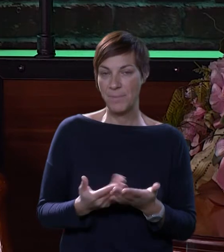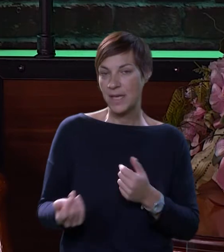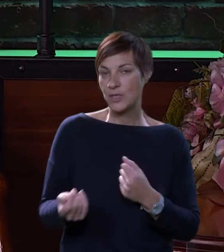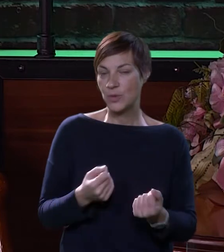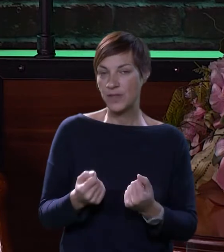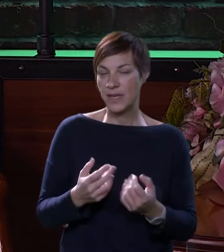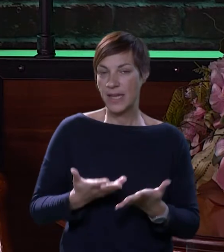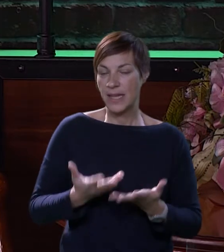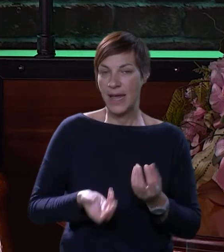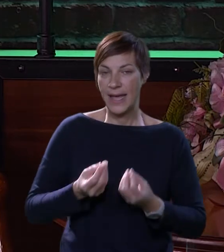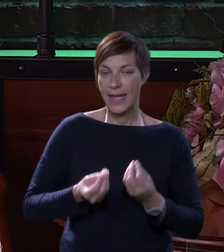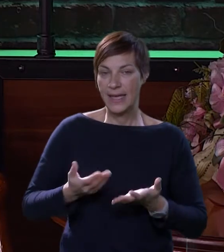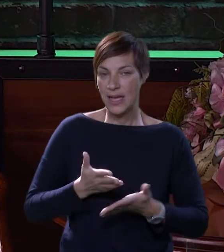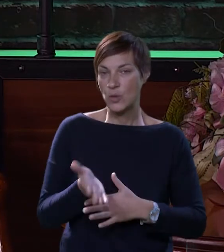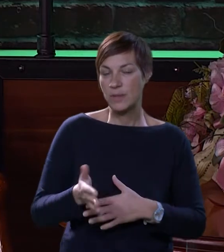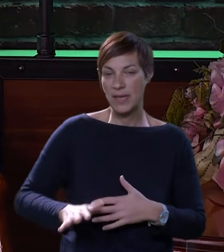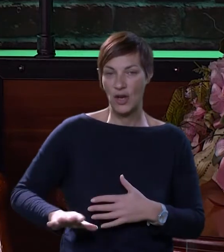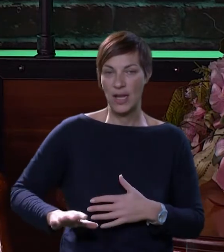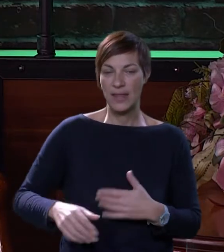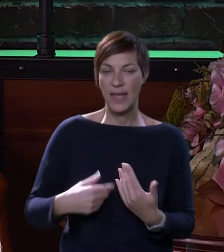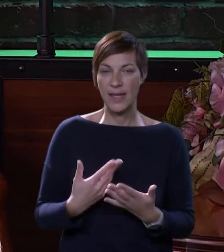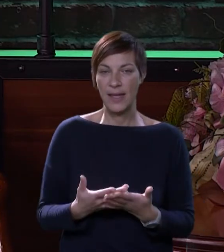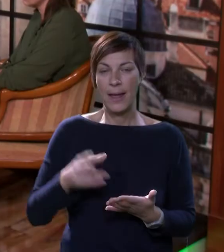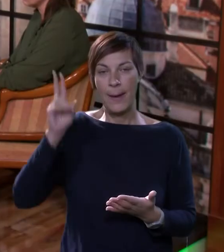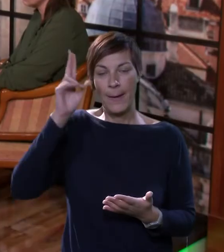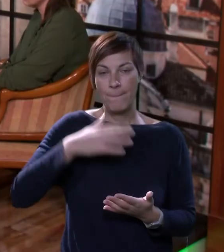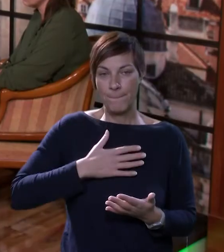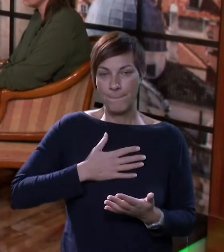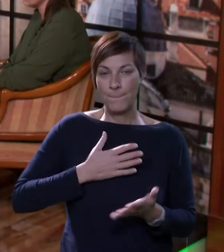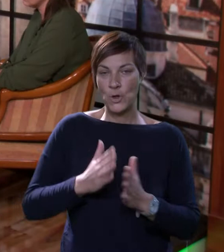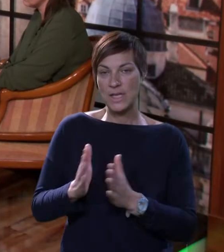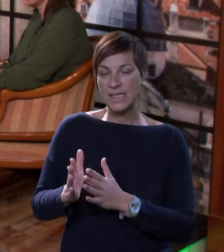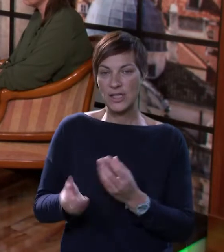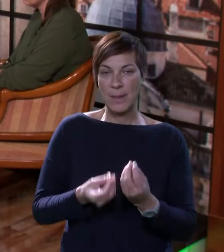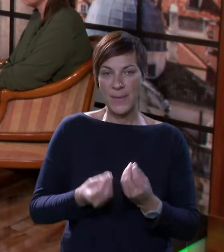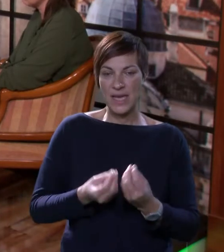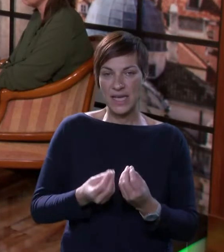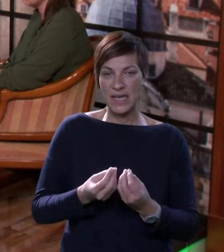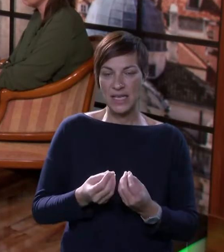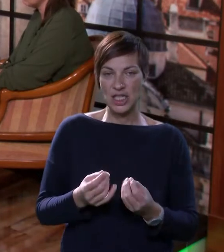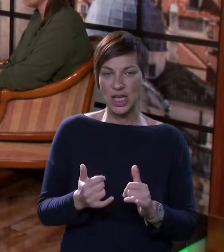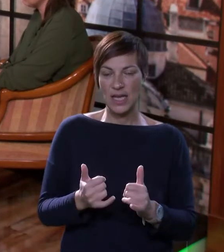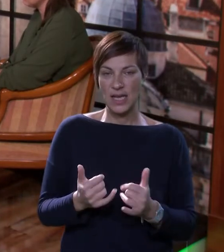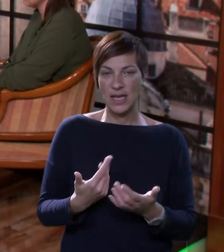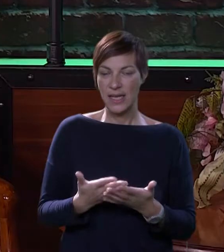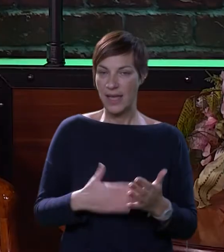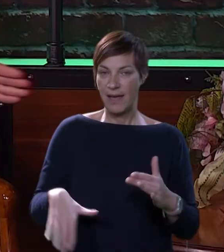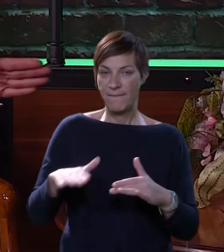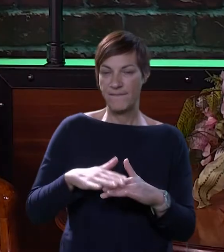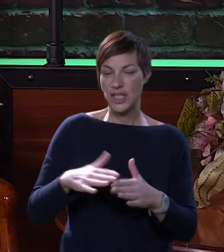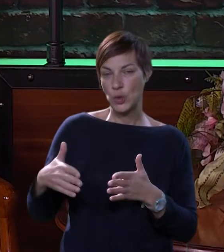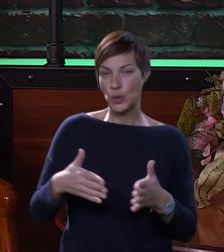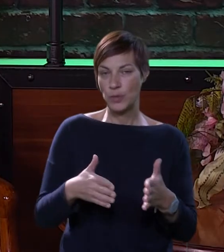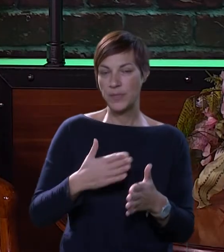primjenjujući vještine terapije igrom usmjerene na dijete, moj asortiman igračaka je čak i više u